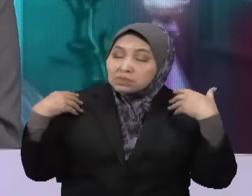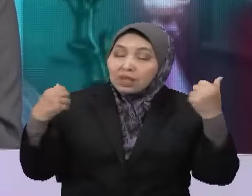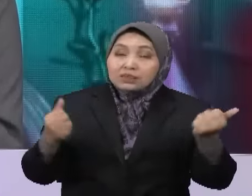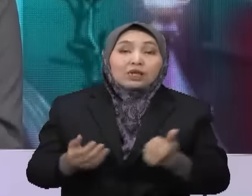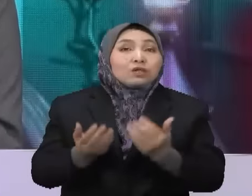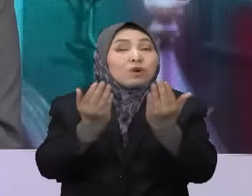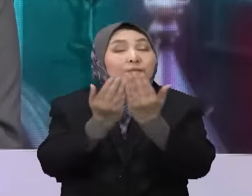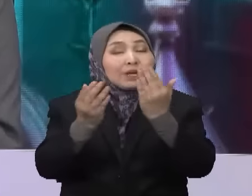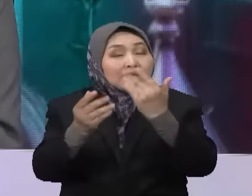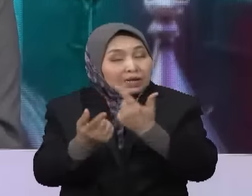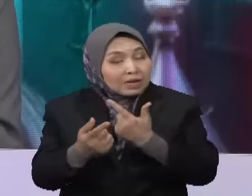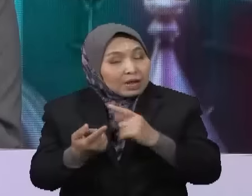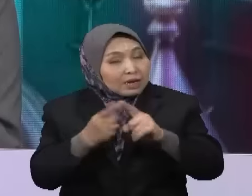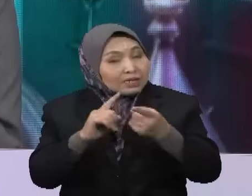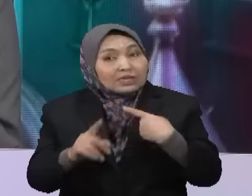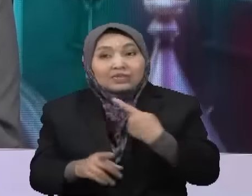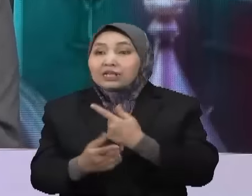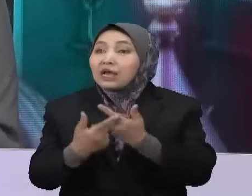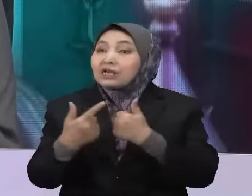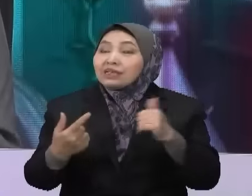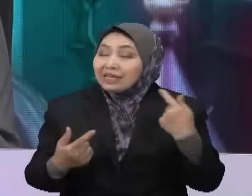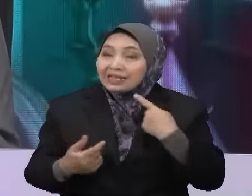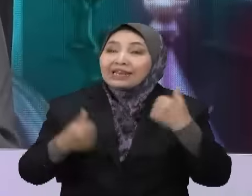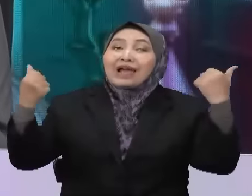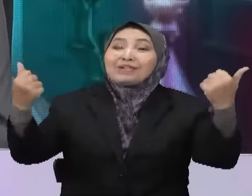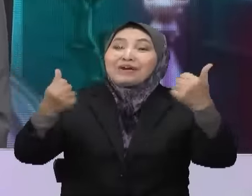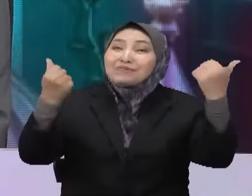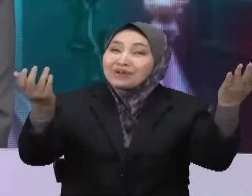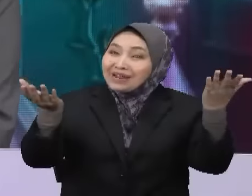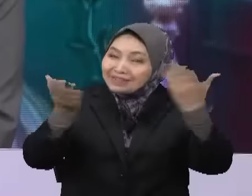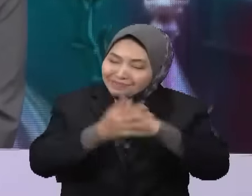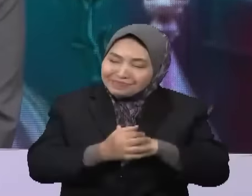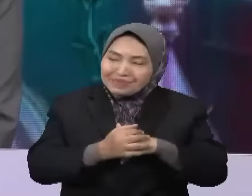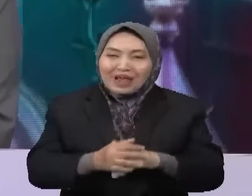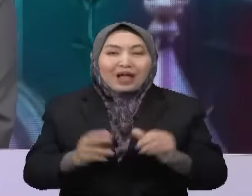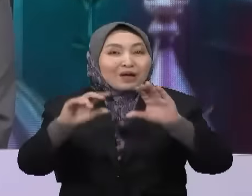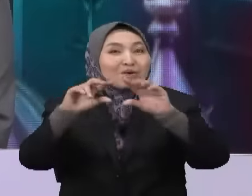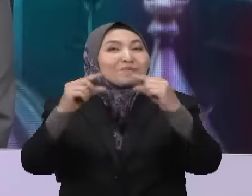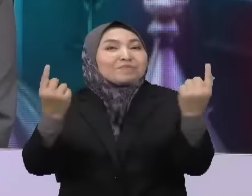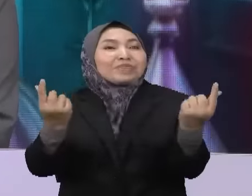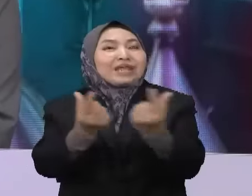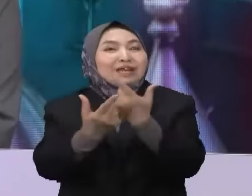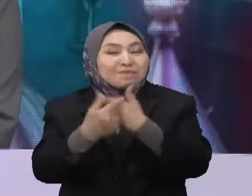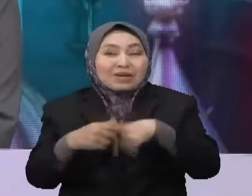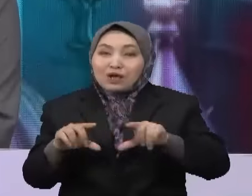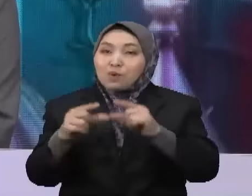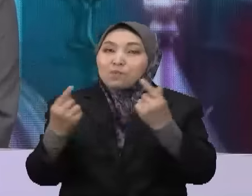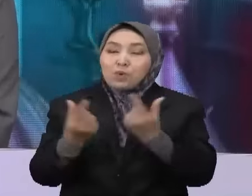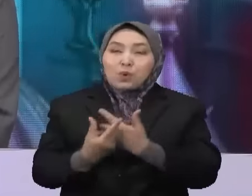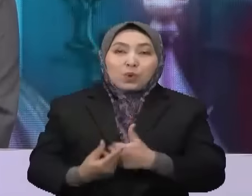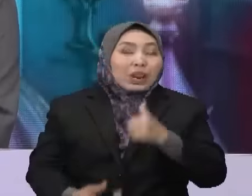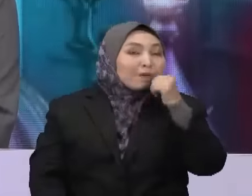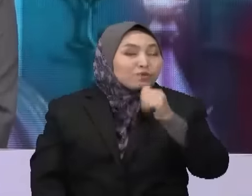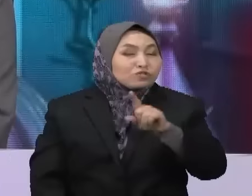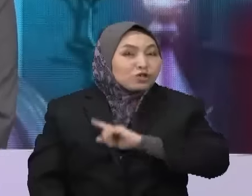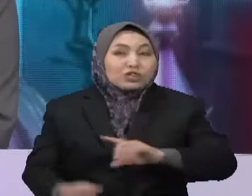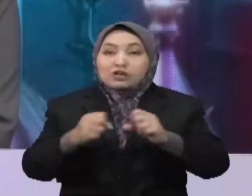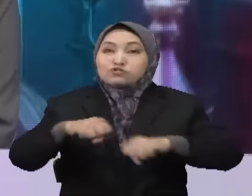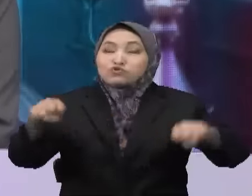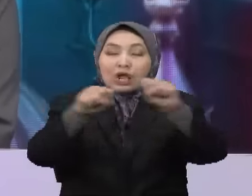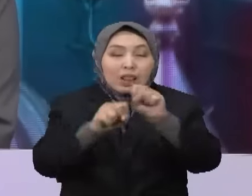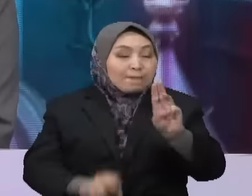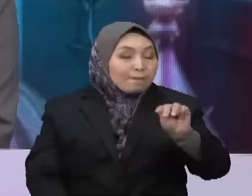kita daripada. Ya, kita nak alu-alukan sah mas. Rombongan dari kumpulan Muslimat Surau Al